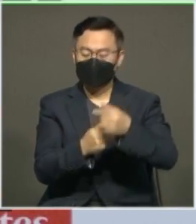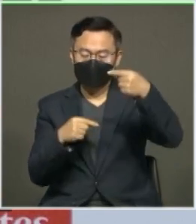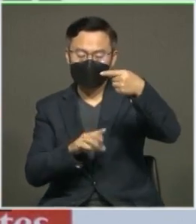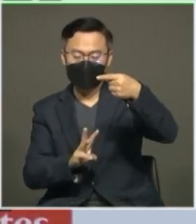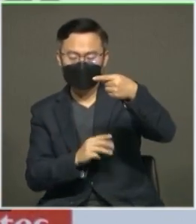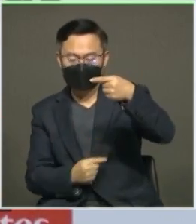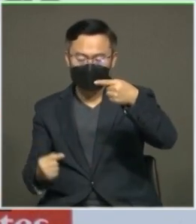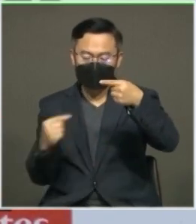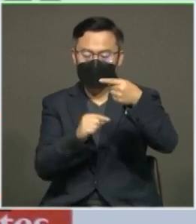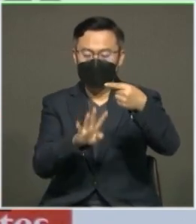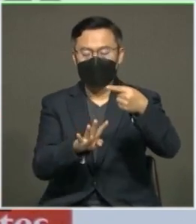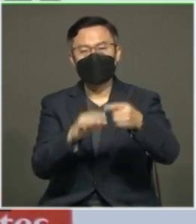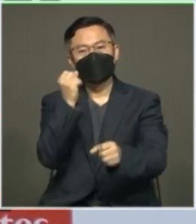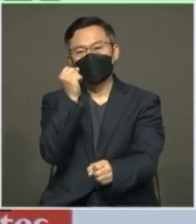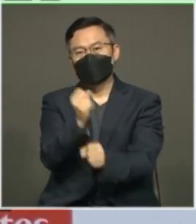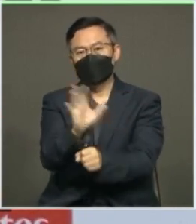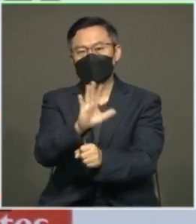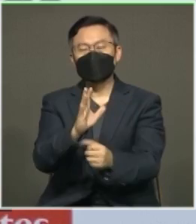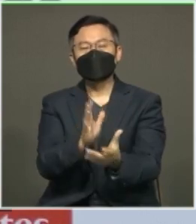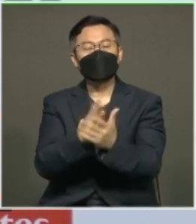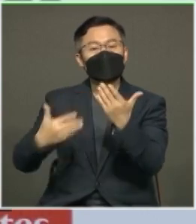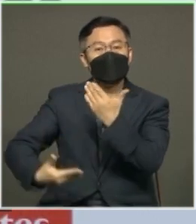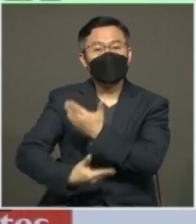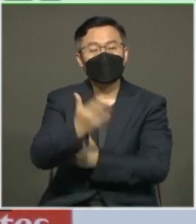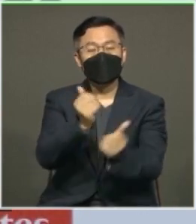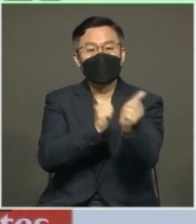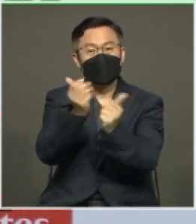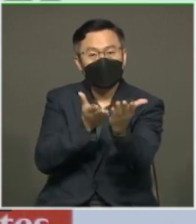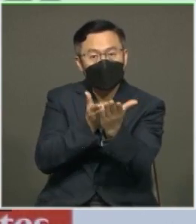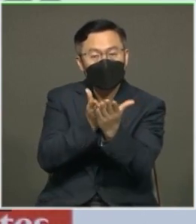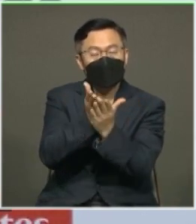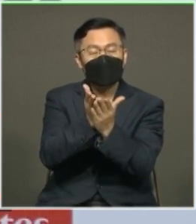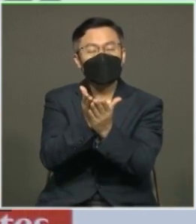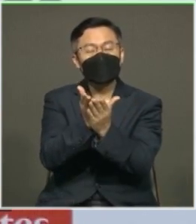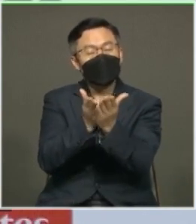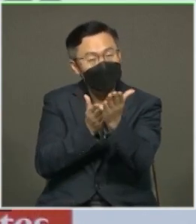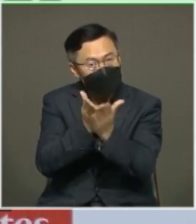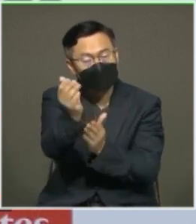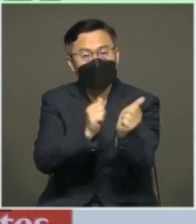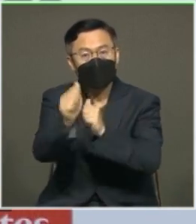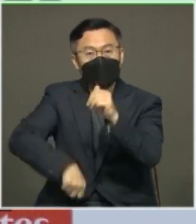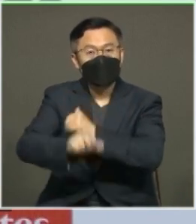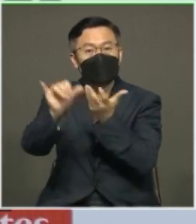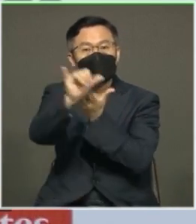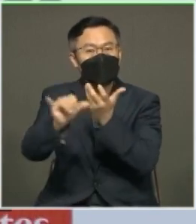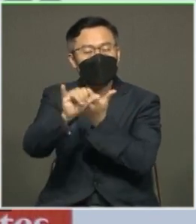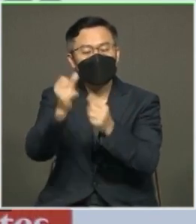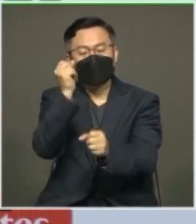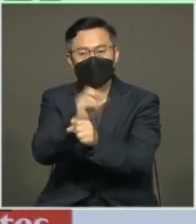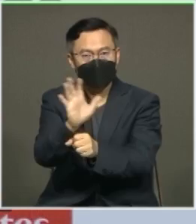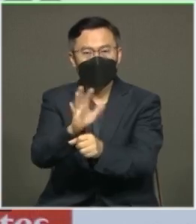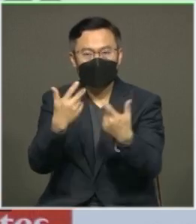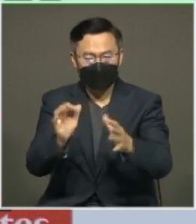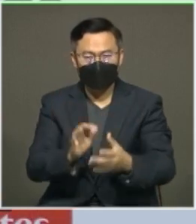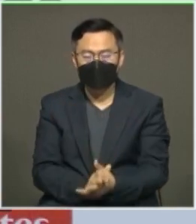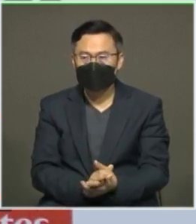ไม่มีโอกาสเหลือแล้วที่แมนยูไนเต็ดจะได้ลุ้นท็อป4นะคะเขาพูดแบบนี้ค่ะว่าผมคิดว่าเราแสดงให้เห็นฟอร์มที่พัฒนาขึ้น